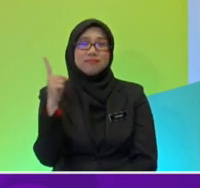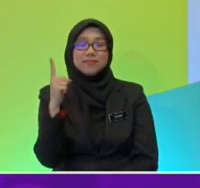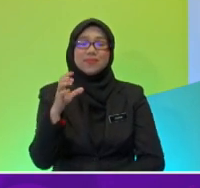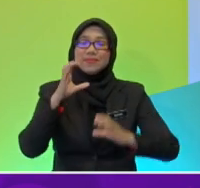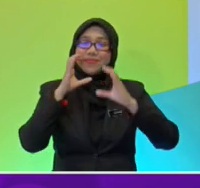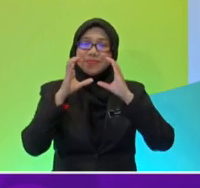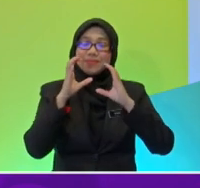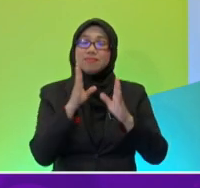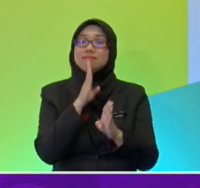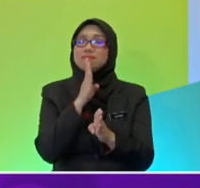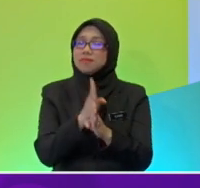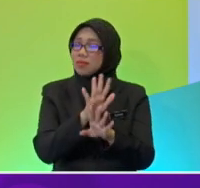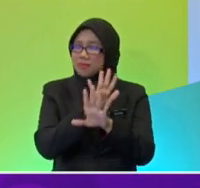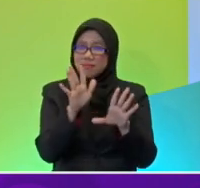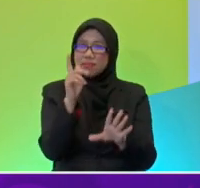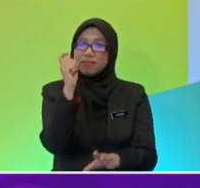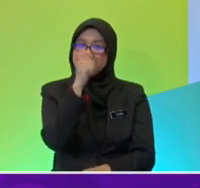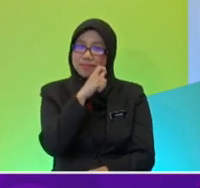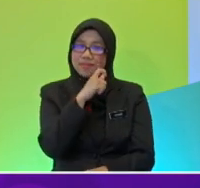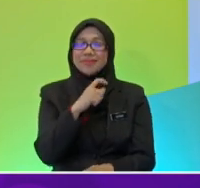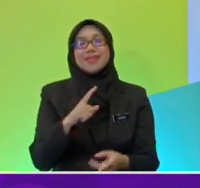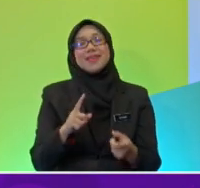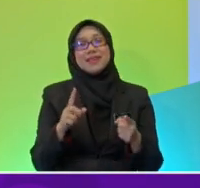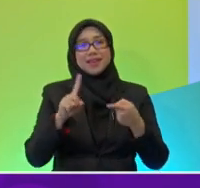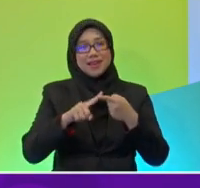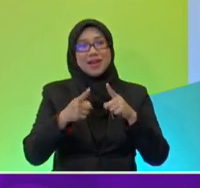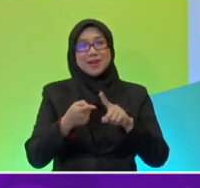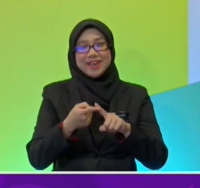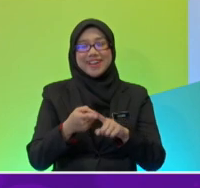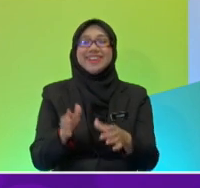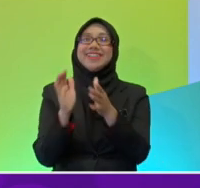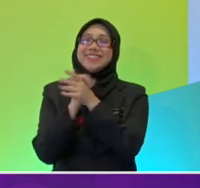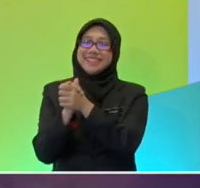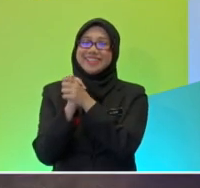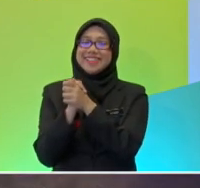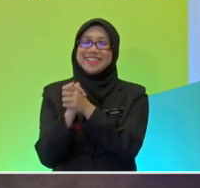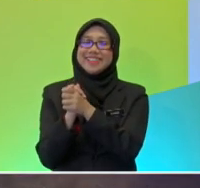menipu ketika bercakap dengan kawan terbaik